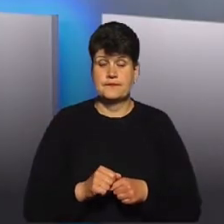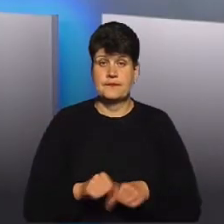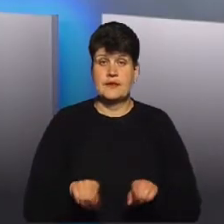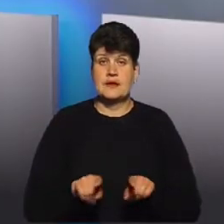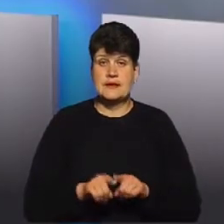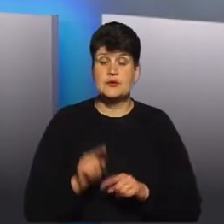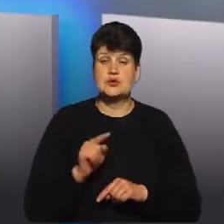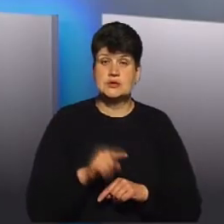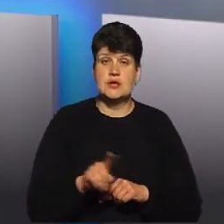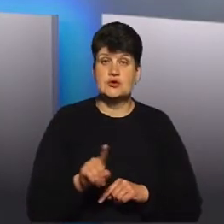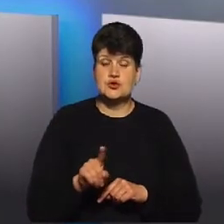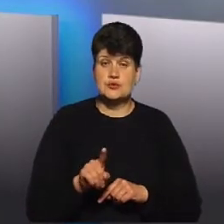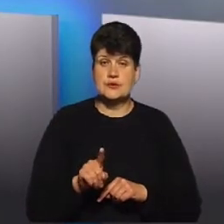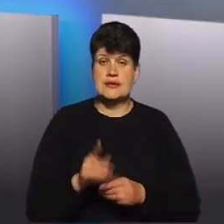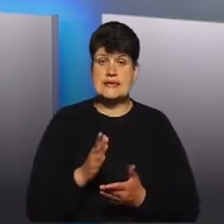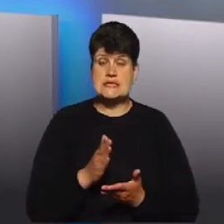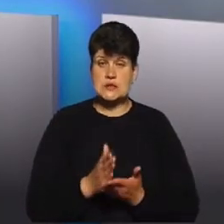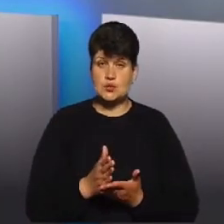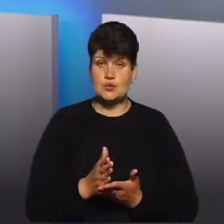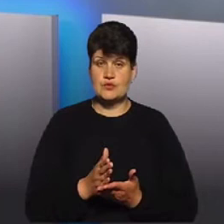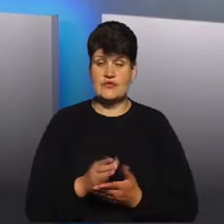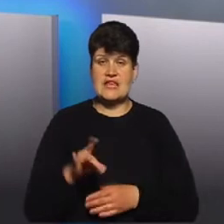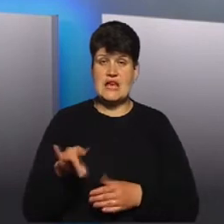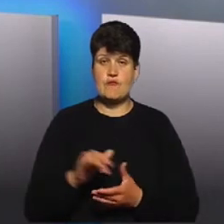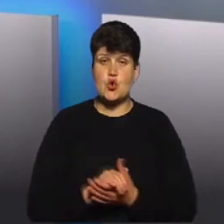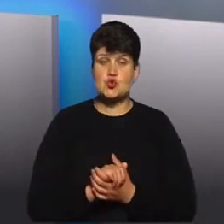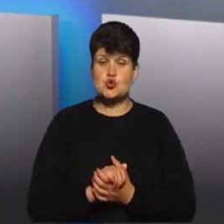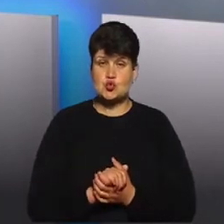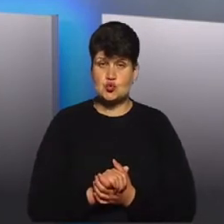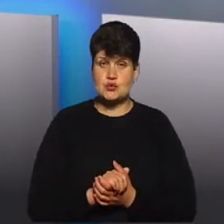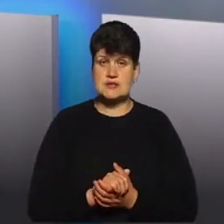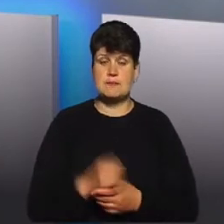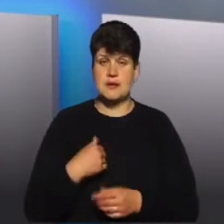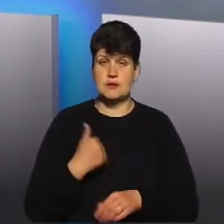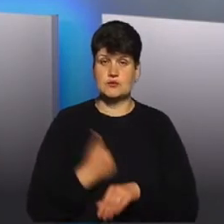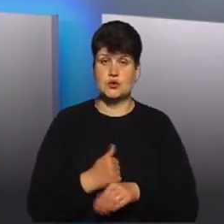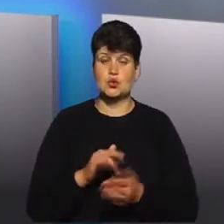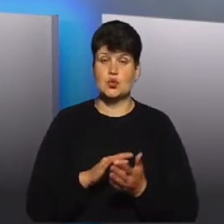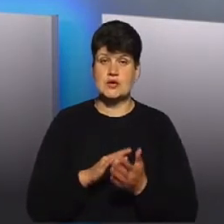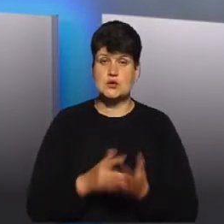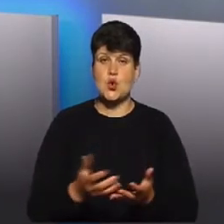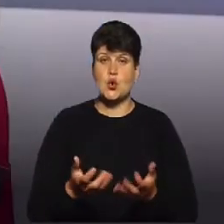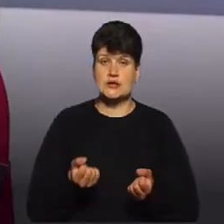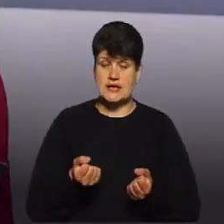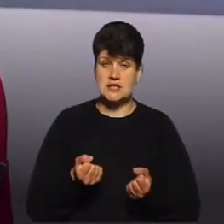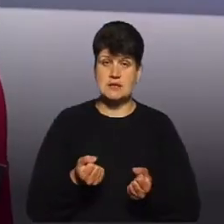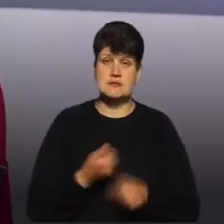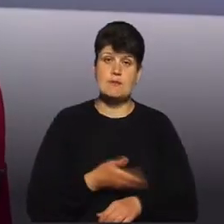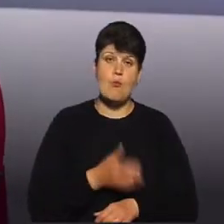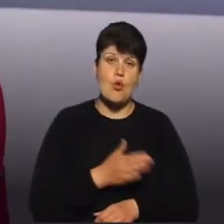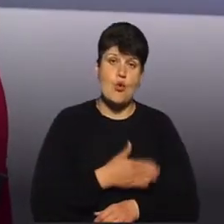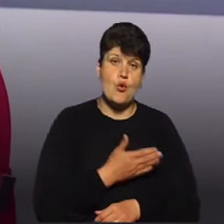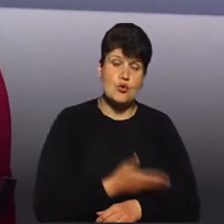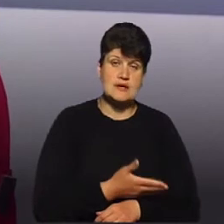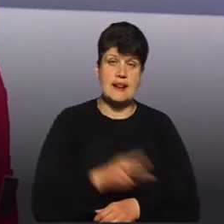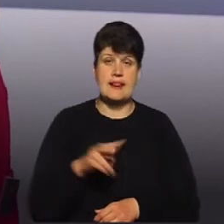все-таки існує в Євросоюзі, тому що ми основні туристи одержуємо з Польщі, з Литви, з, ну, тобто,